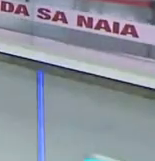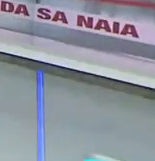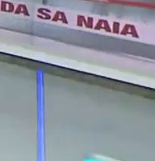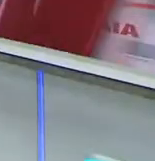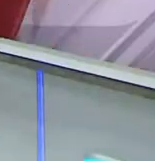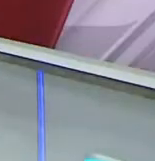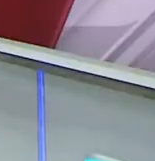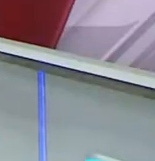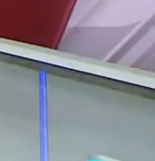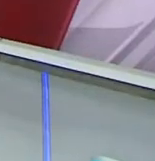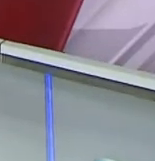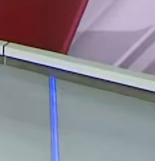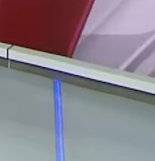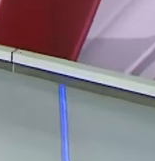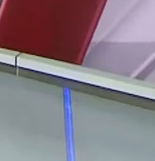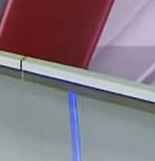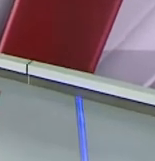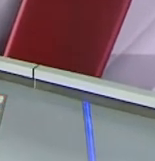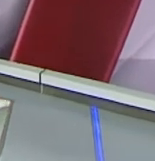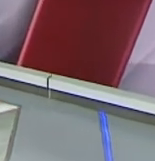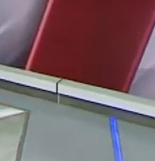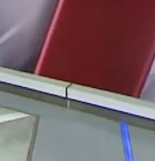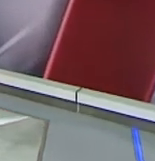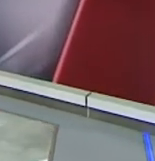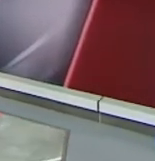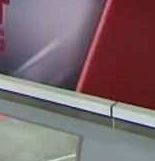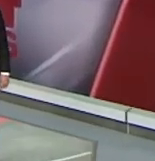ng 24 oras.